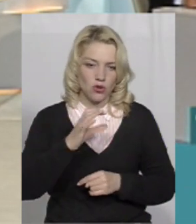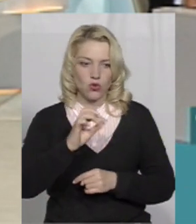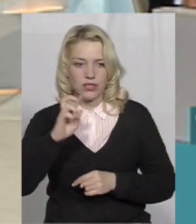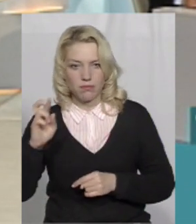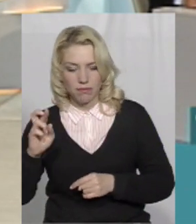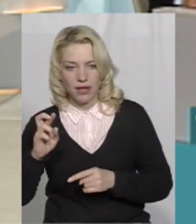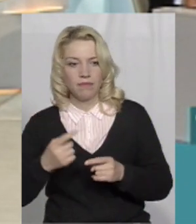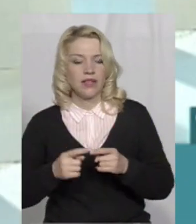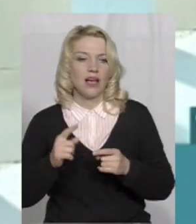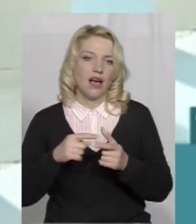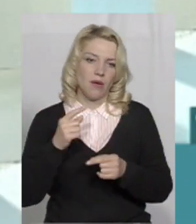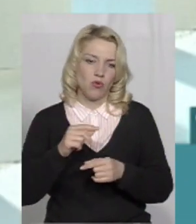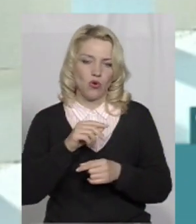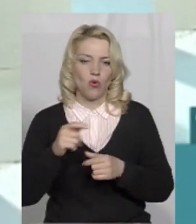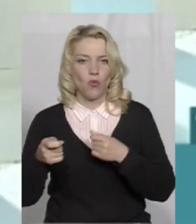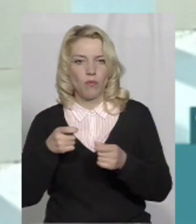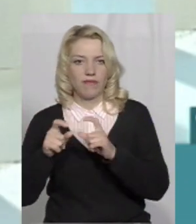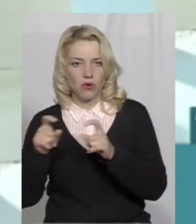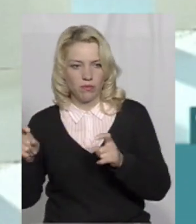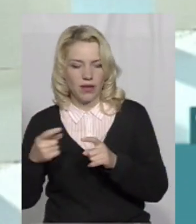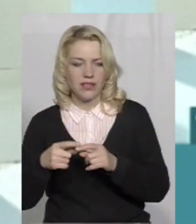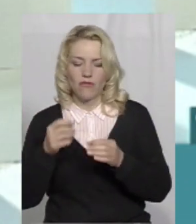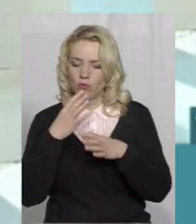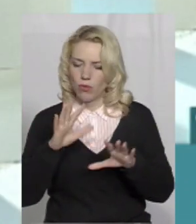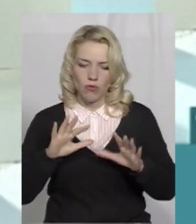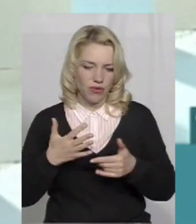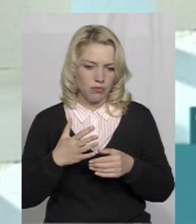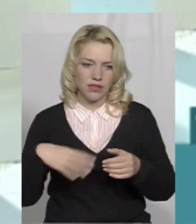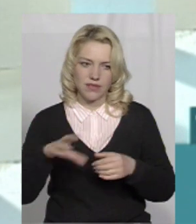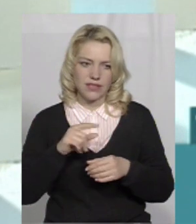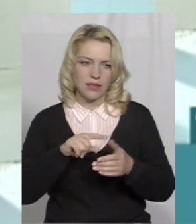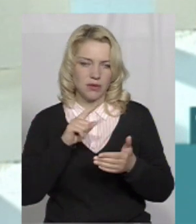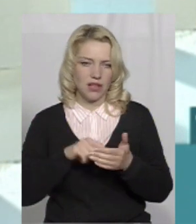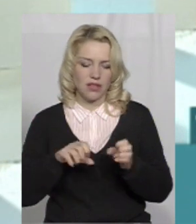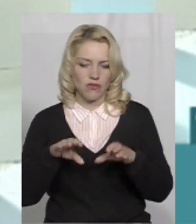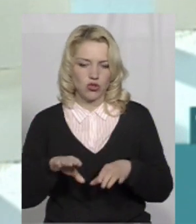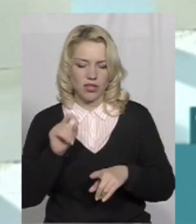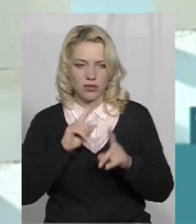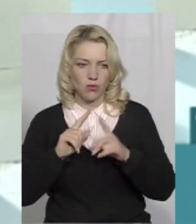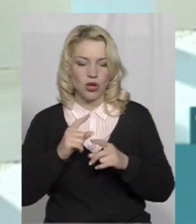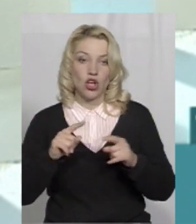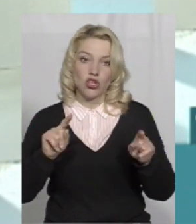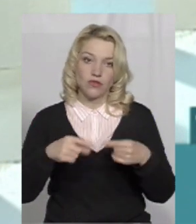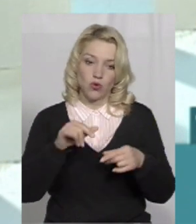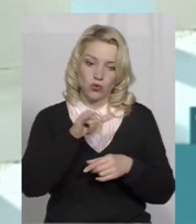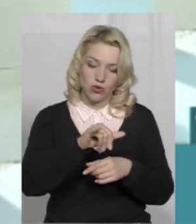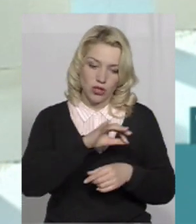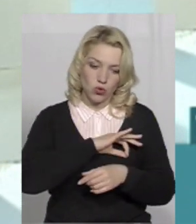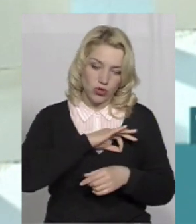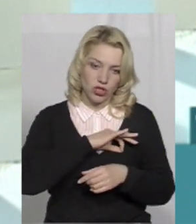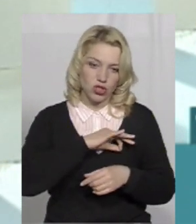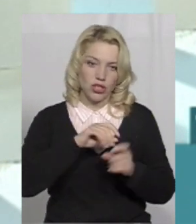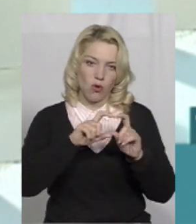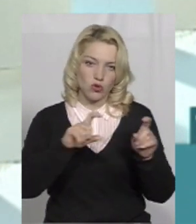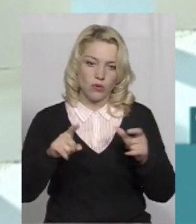є співвласники, і в будь-якому випадку вони всі свої питання вирішують на зборах. Створена в них юридична особа чи не